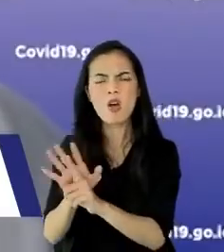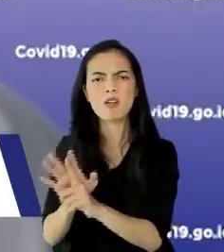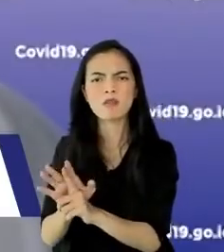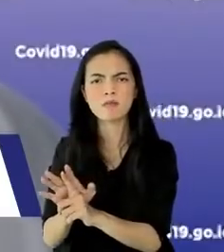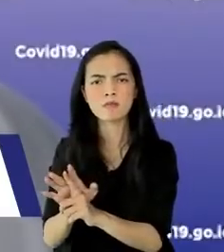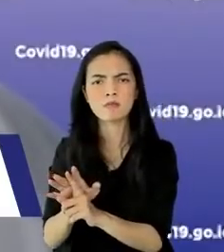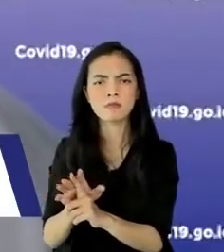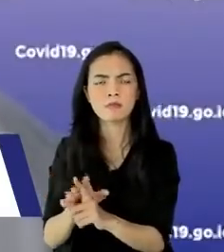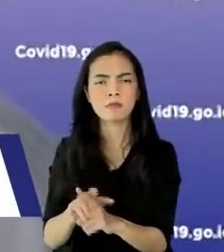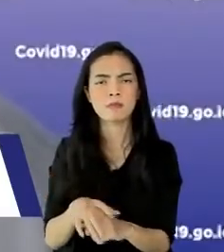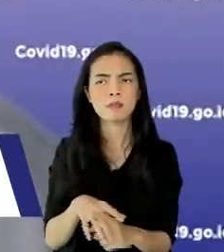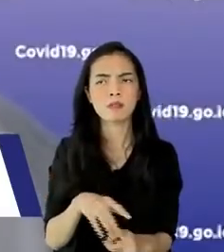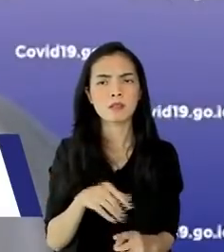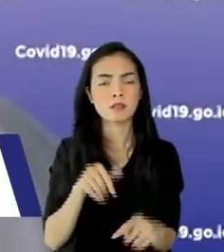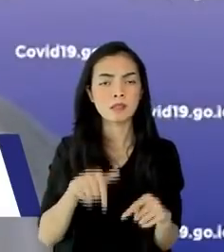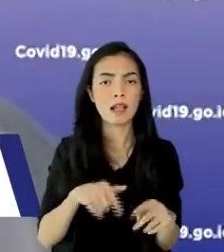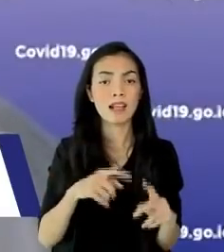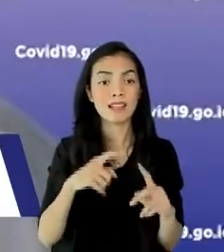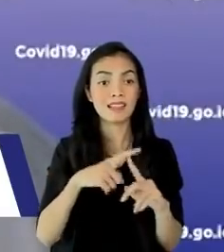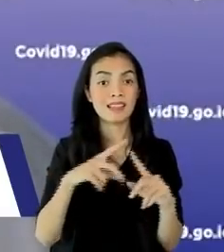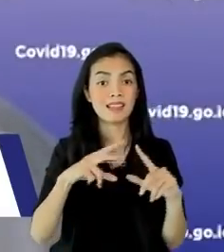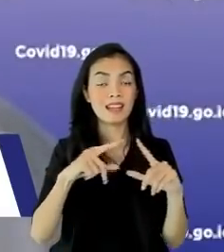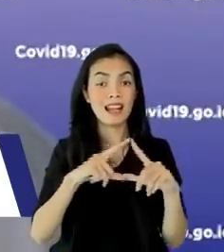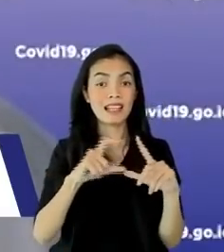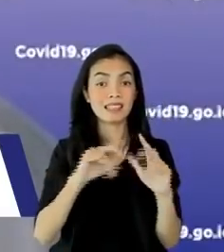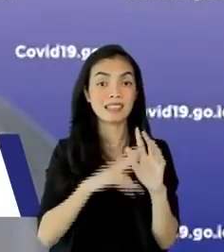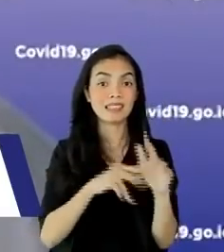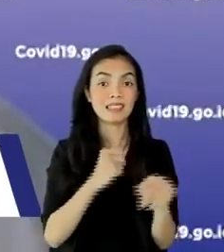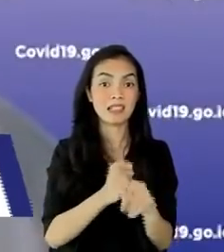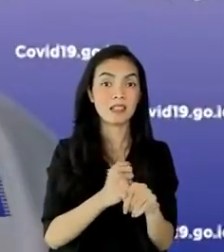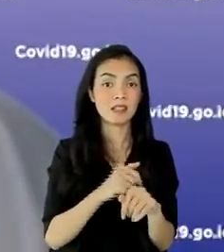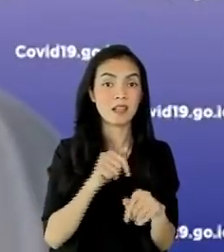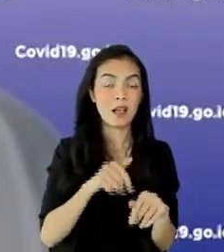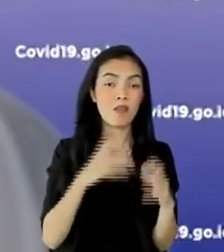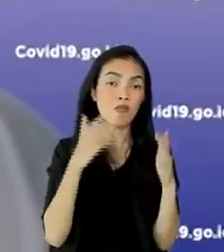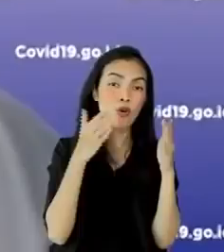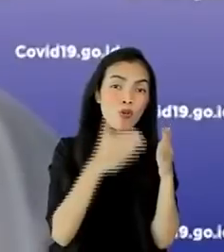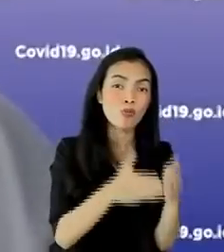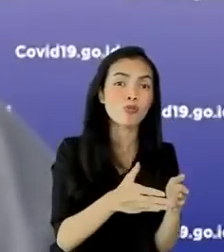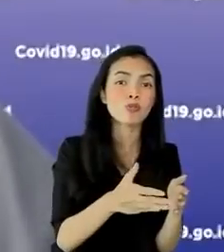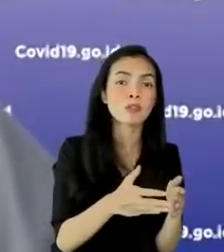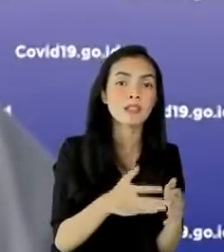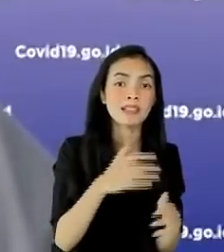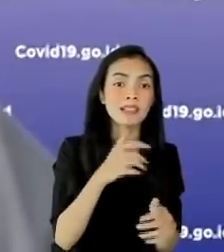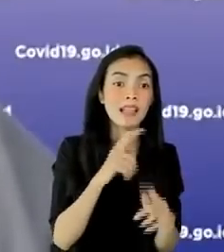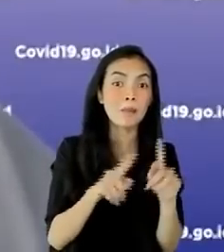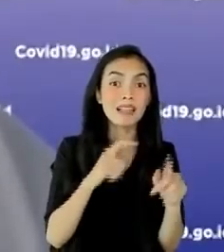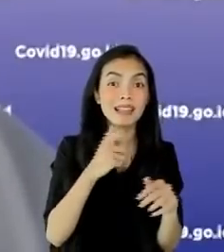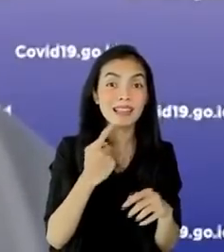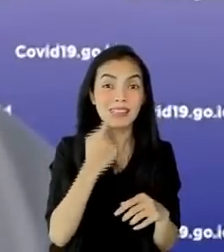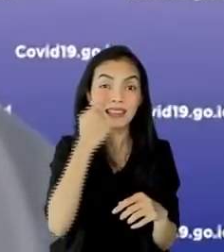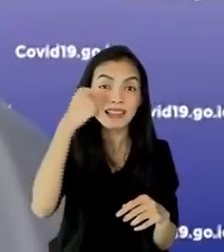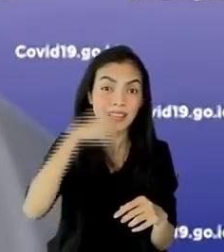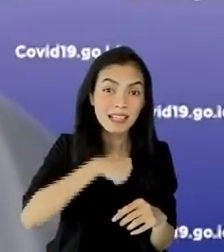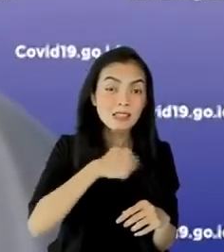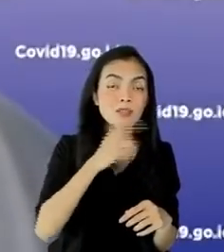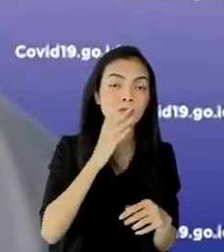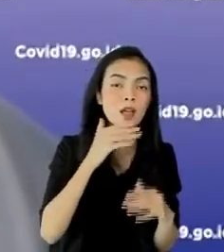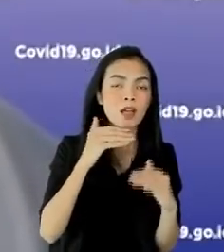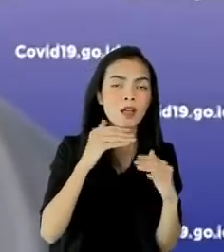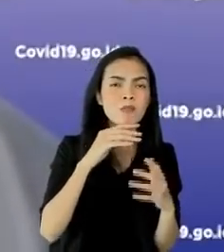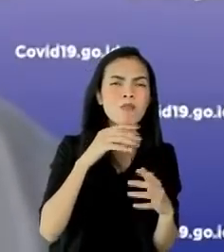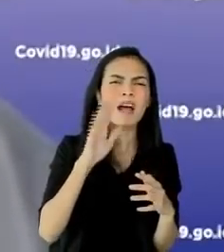turun, dan sampai saat ini dilakukan lebih pada keperluan tracing. Dari sisi treatment, meski bor sudah turun, tapi